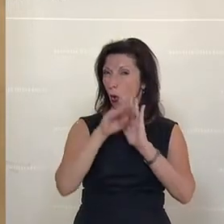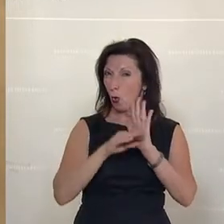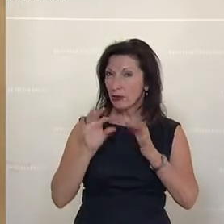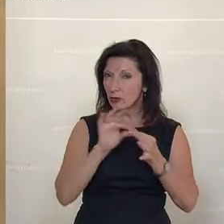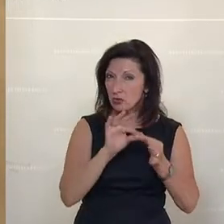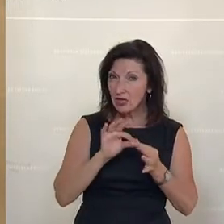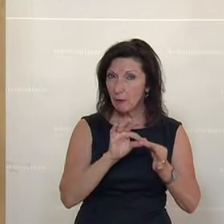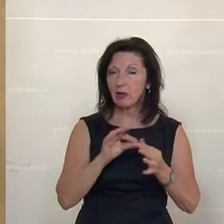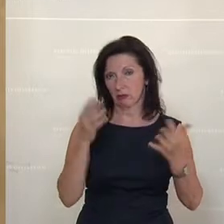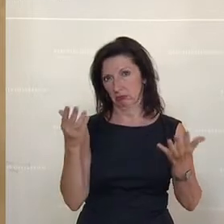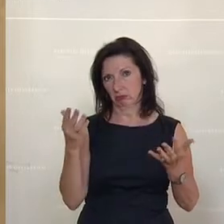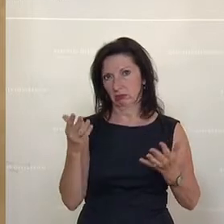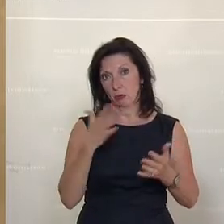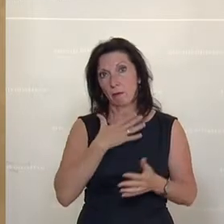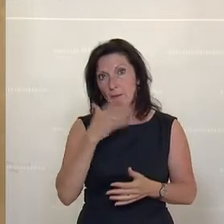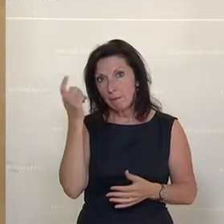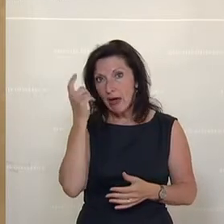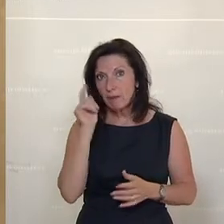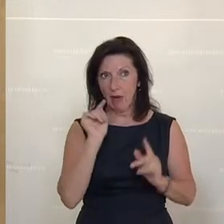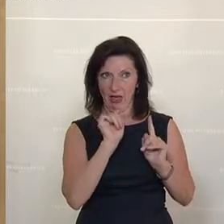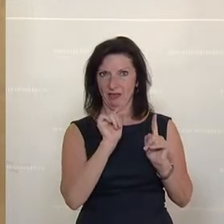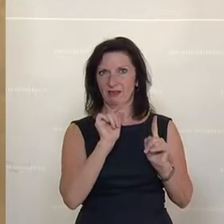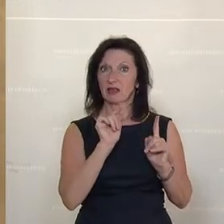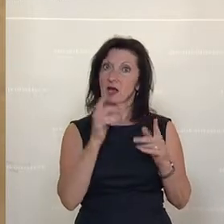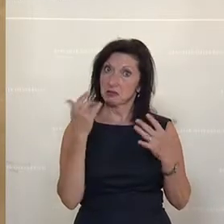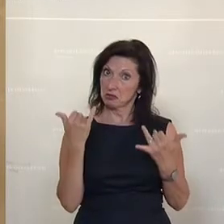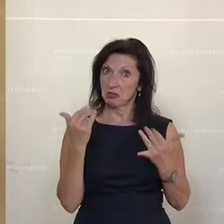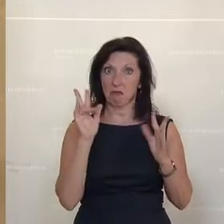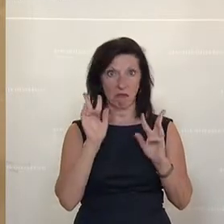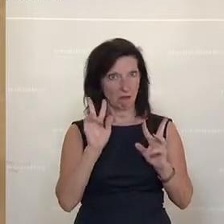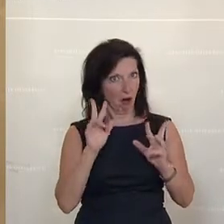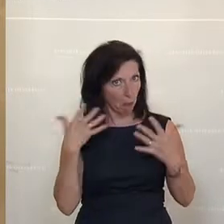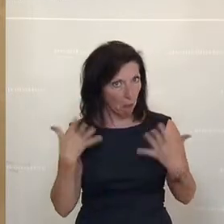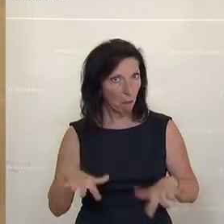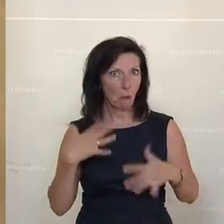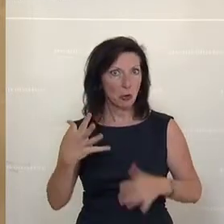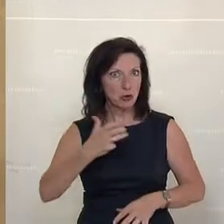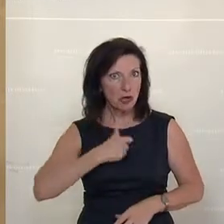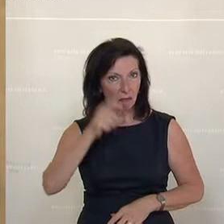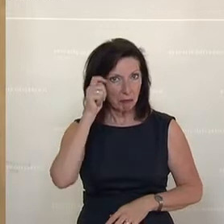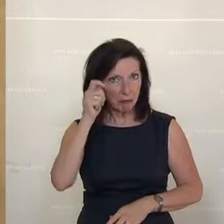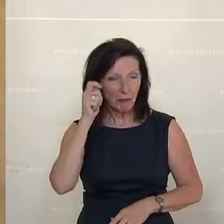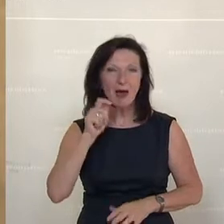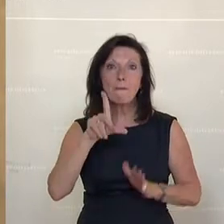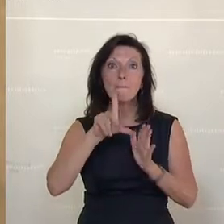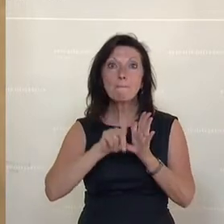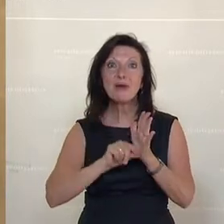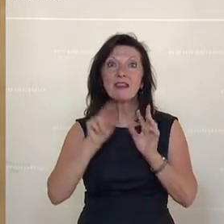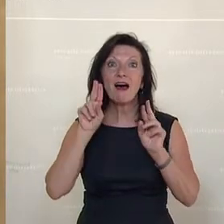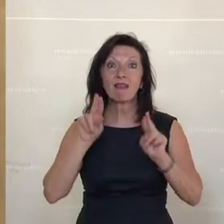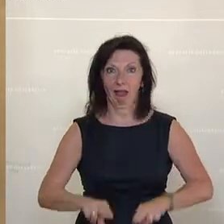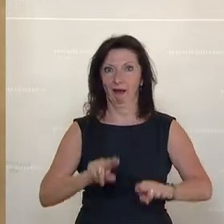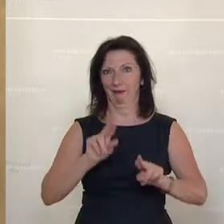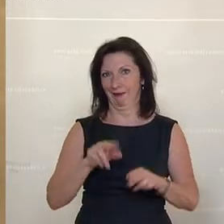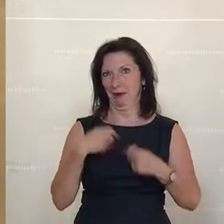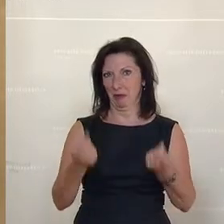das ist aus meiner Sicht wirklich ein großer Wurf, der uns hier gemeinsam gelungen ist, dass eben dieses Minderheitenrecht verwirklicht wird. Das heißt also,